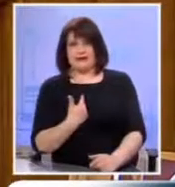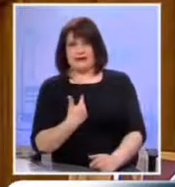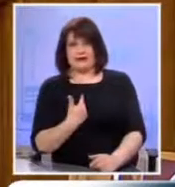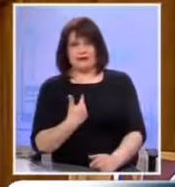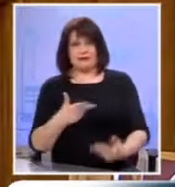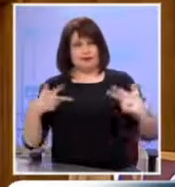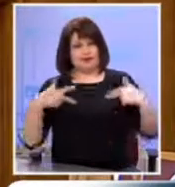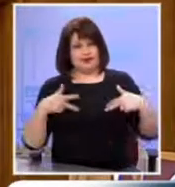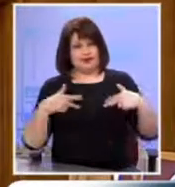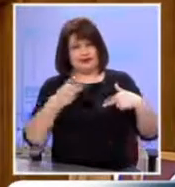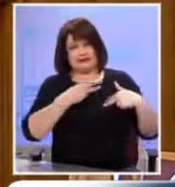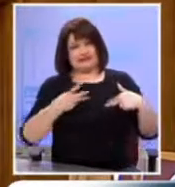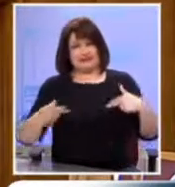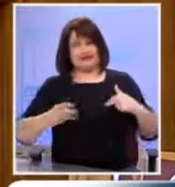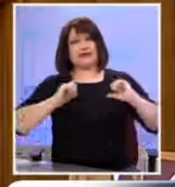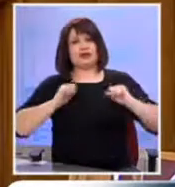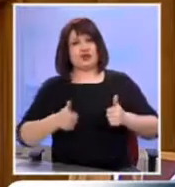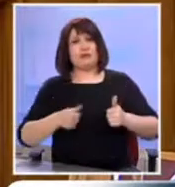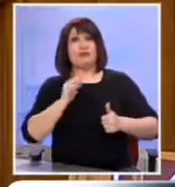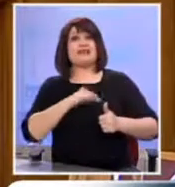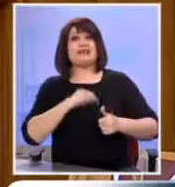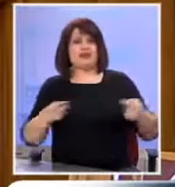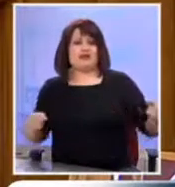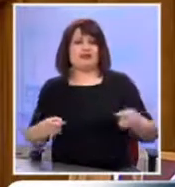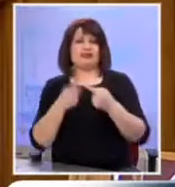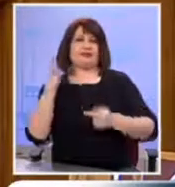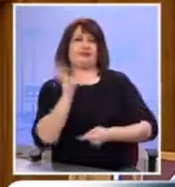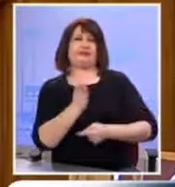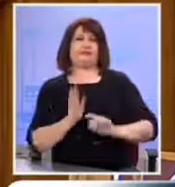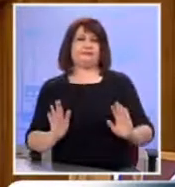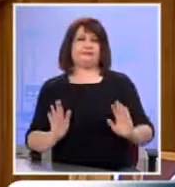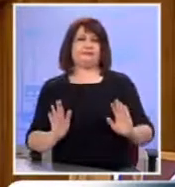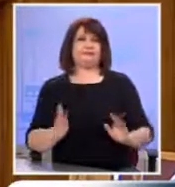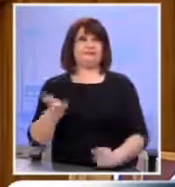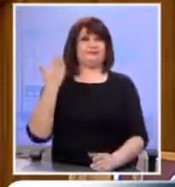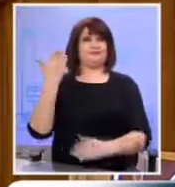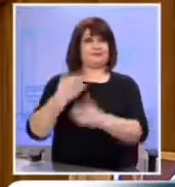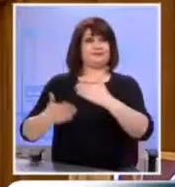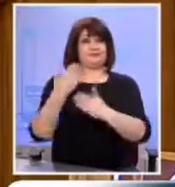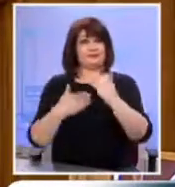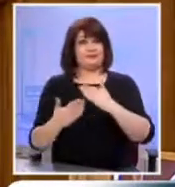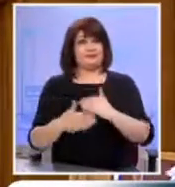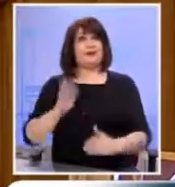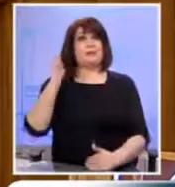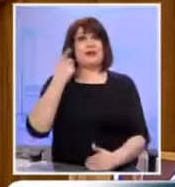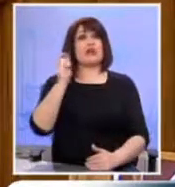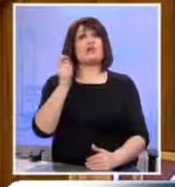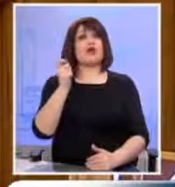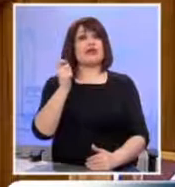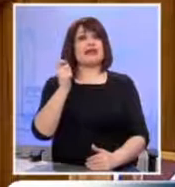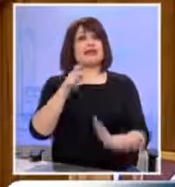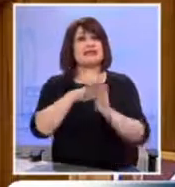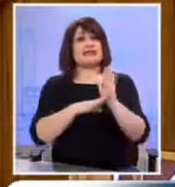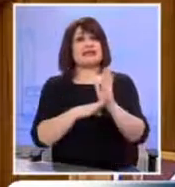εδώ η κυβέρνηση τολμά να τα βάλει με τα μεγάλα συμφέροντα με τα οποία όλα τα προηγούμενα χρόνια το παλιό πολιτικό σύστημα